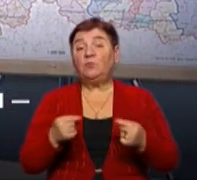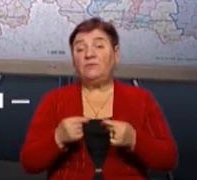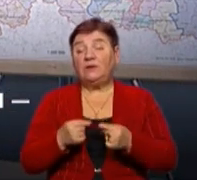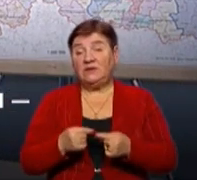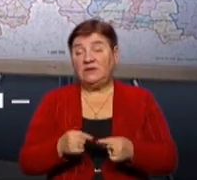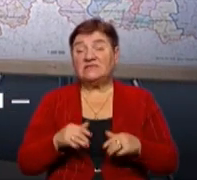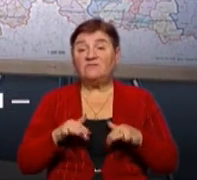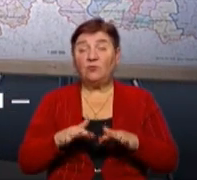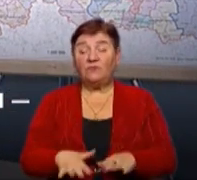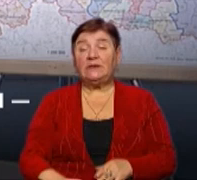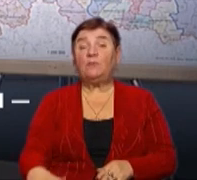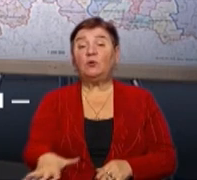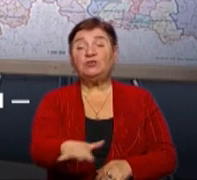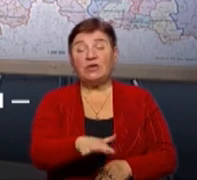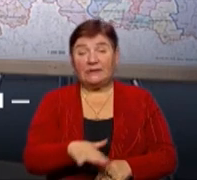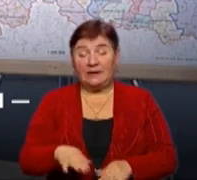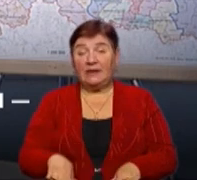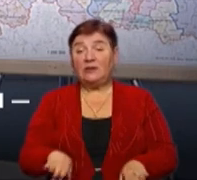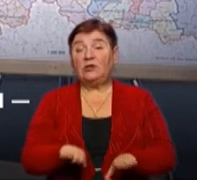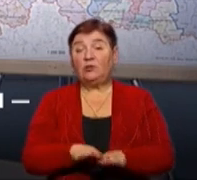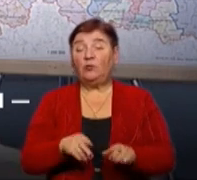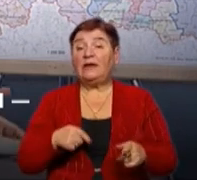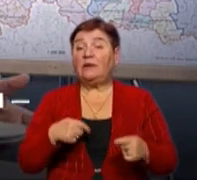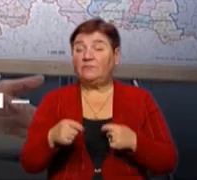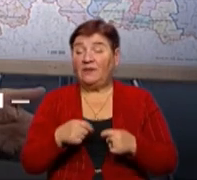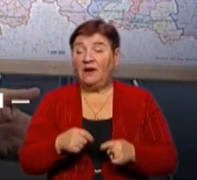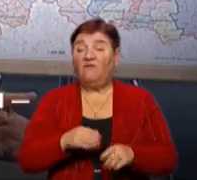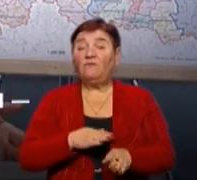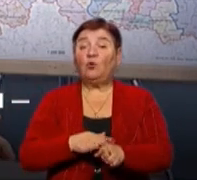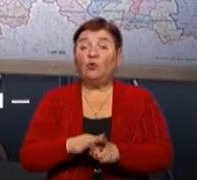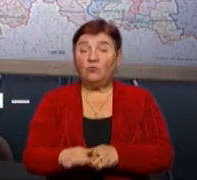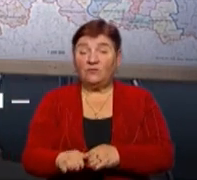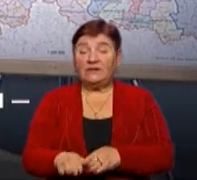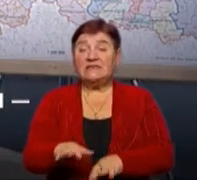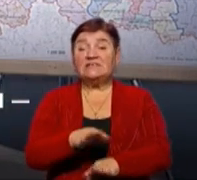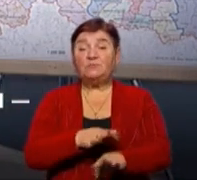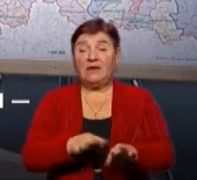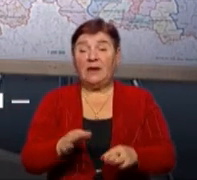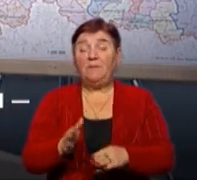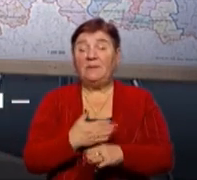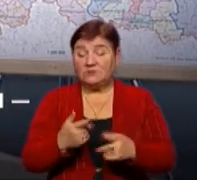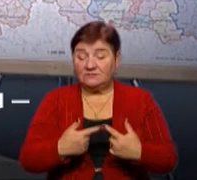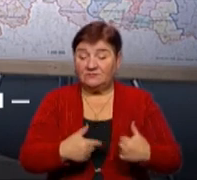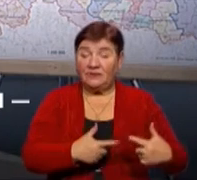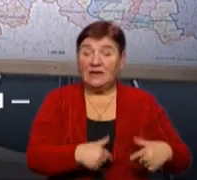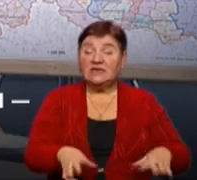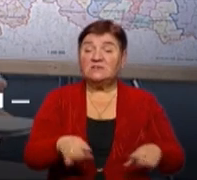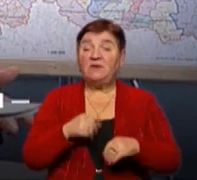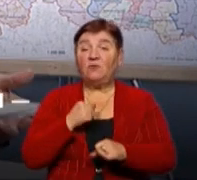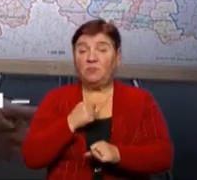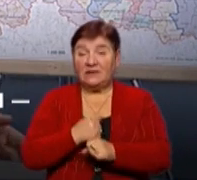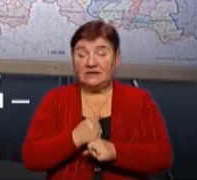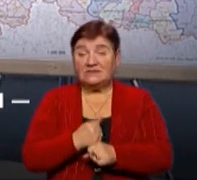створювати комунікаційні площадки для такої координації, виконувати спільні проекти міжмуніципального